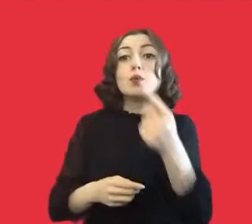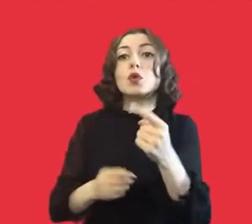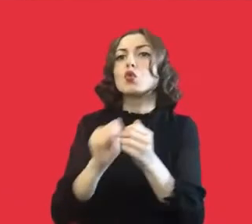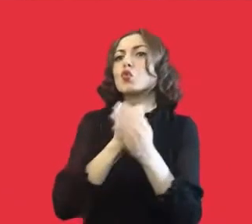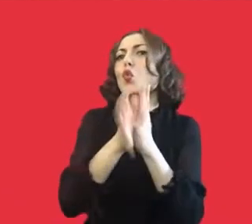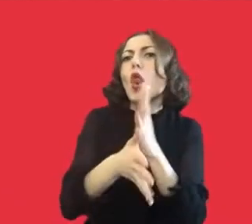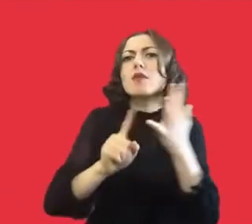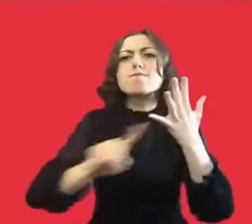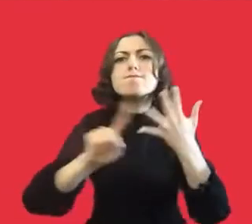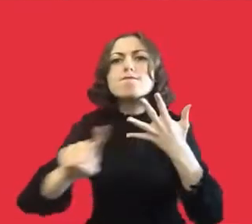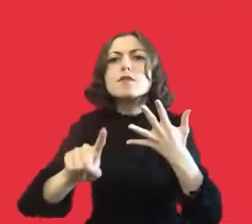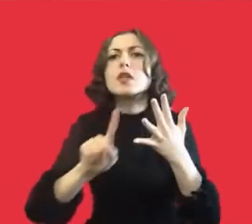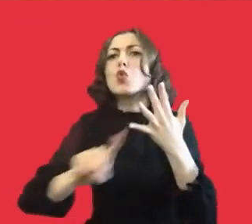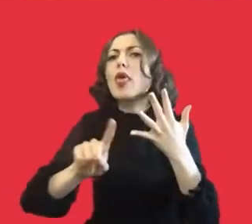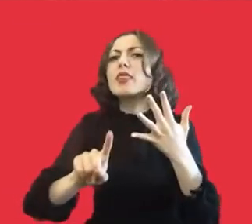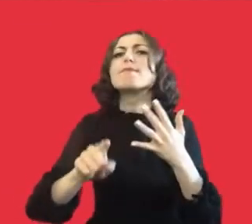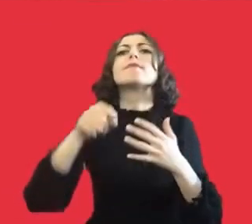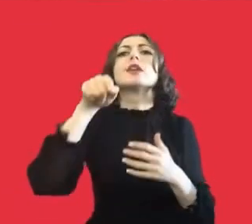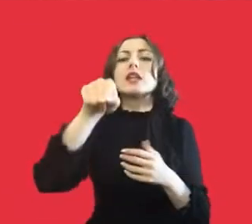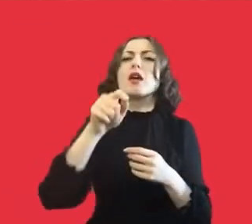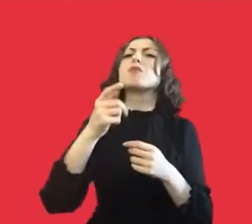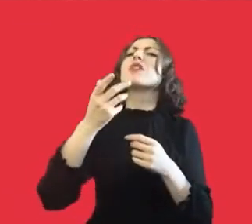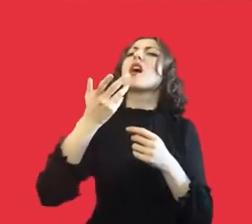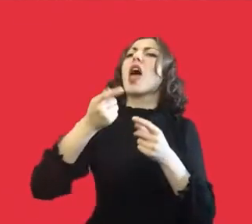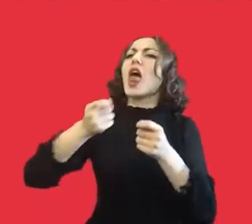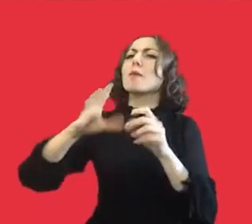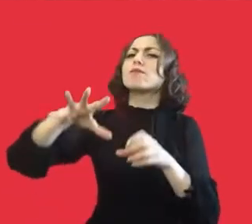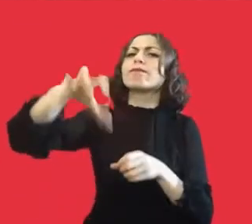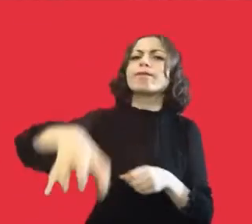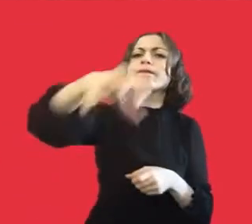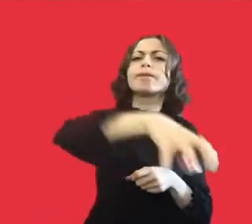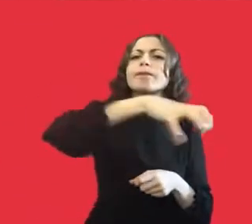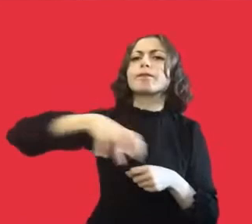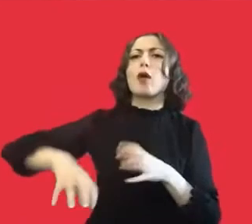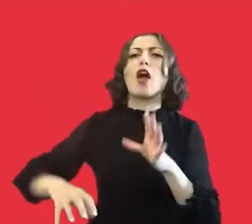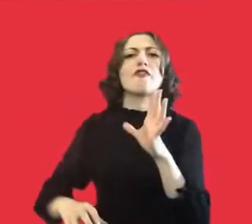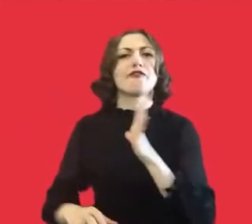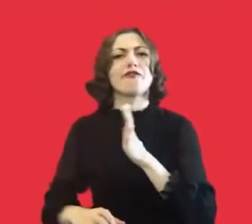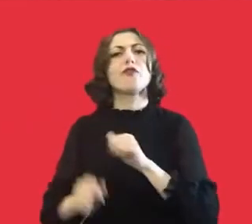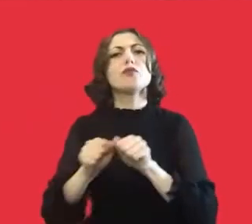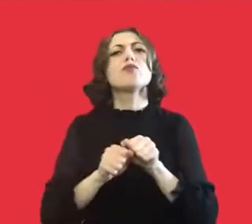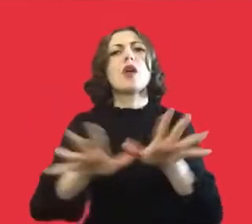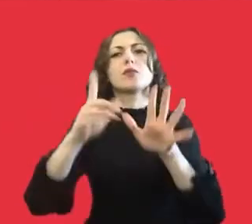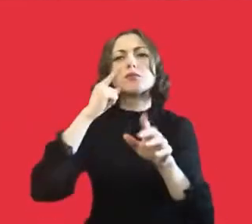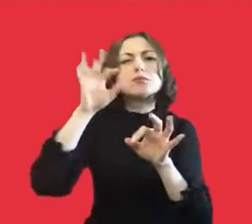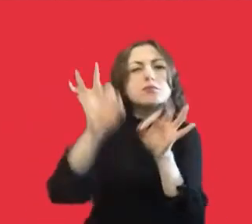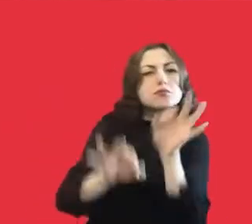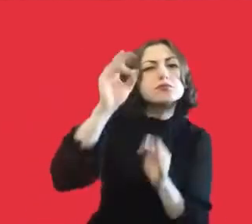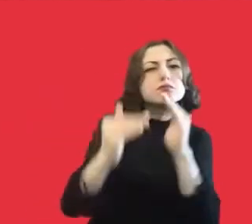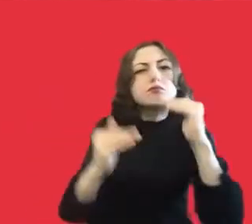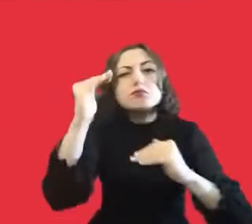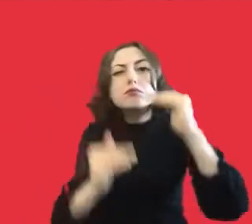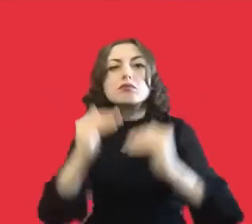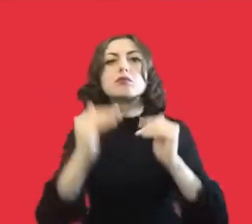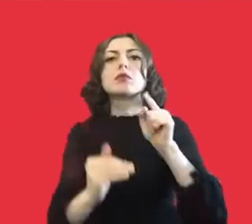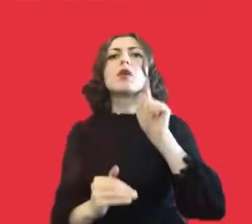eğitim yönetim sistemi, LMS sistemi var. Bu derinlikli ve yaygın ölçme, değerlendirme, kalite standartları itibariyle